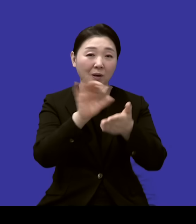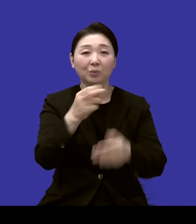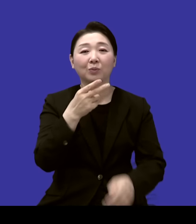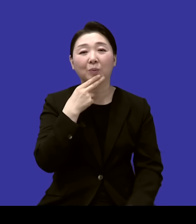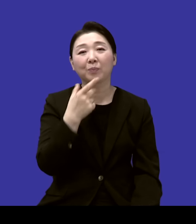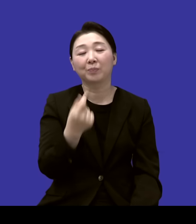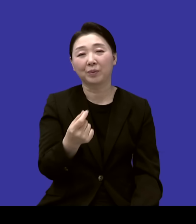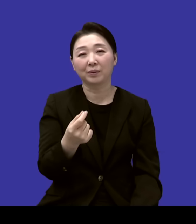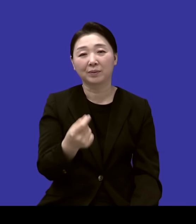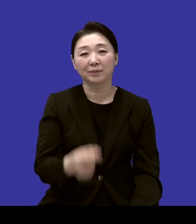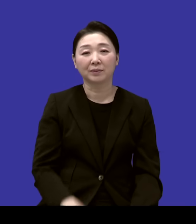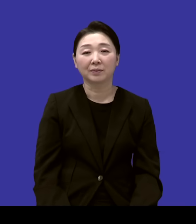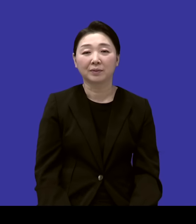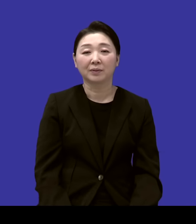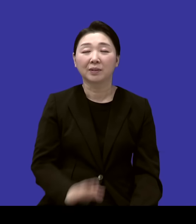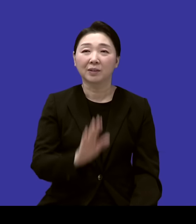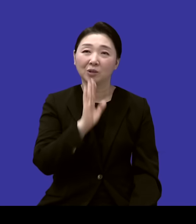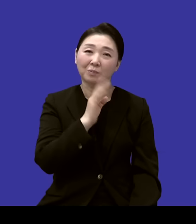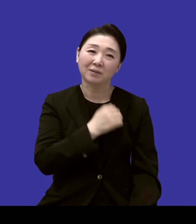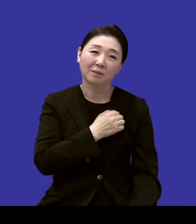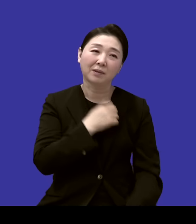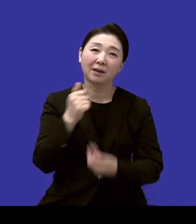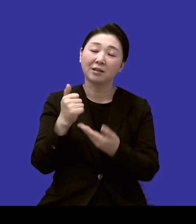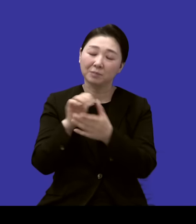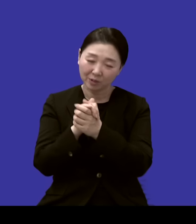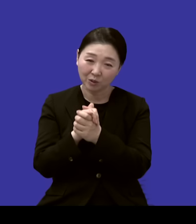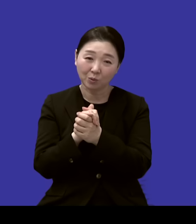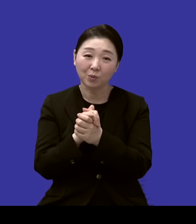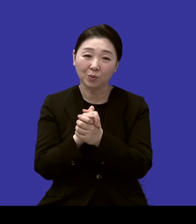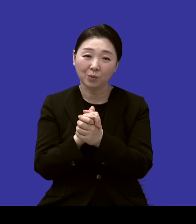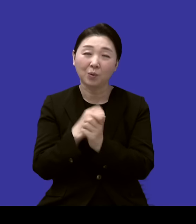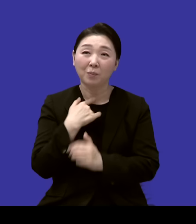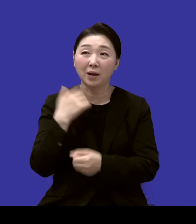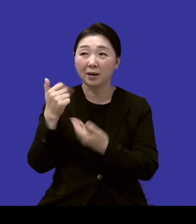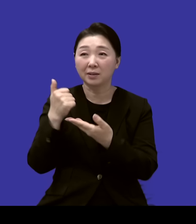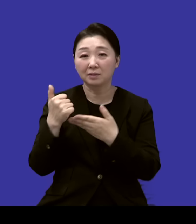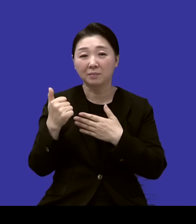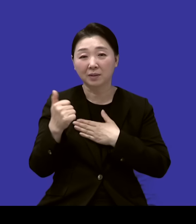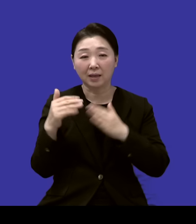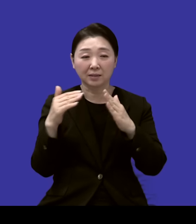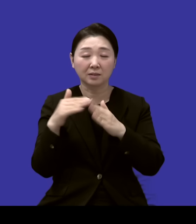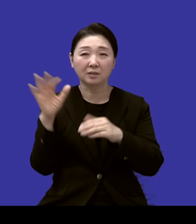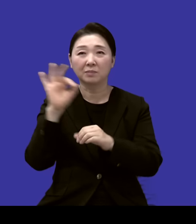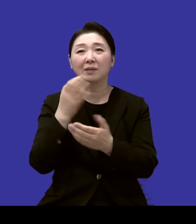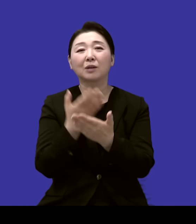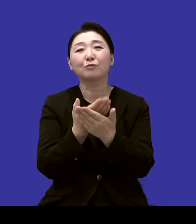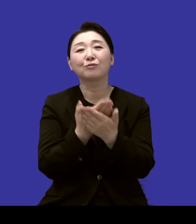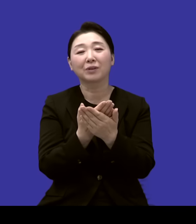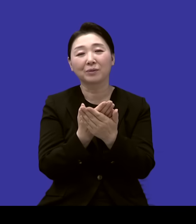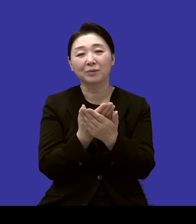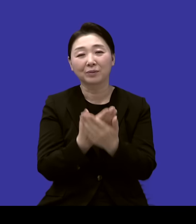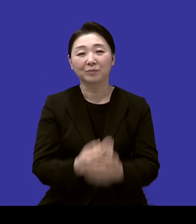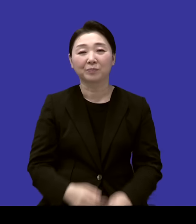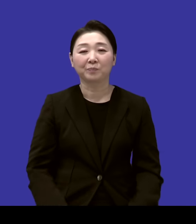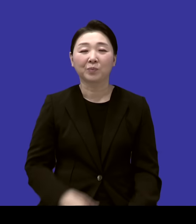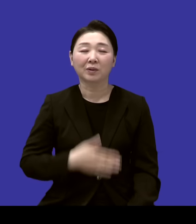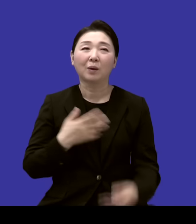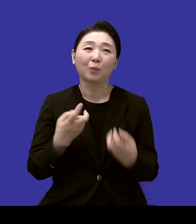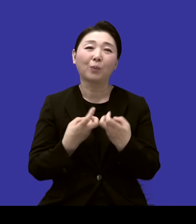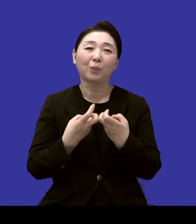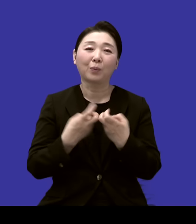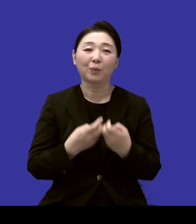네. 그래서 진짜 막막해서 하나님의 기도를 드렸거든요. 하나님 제 최소한 집을 좀 구해 주셔야 될 것 같다. 저 어떻게 해야